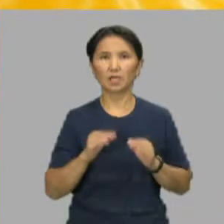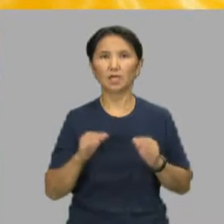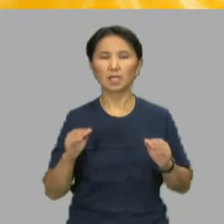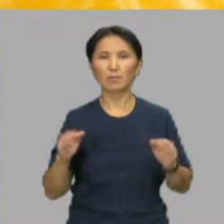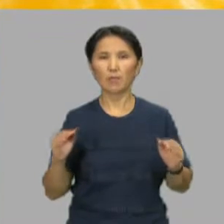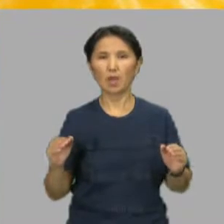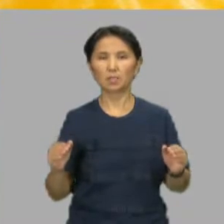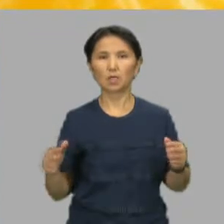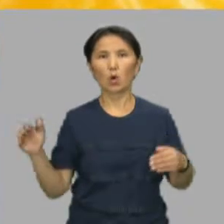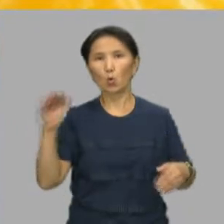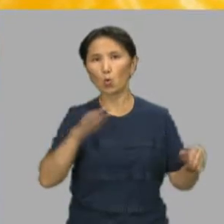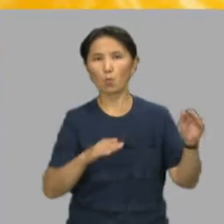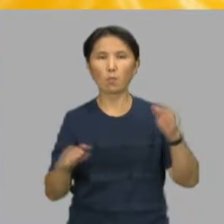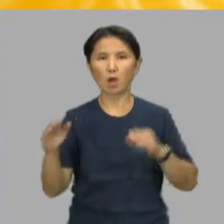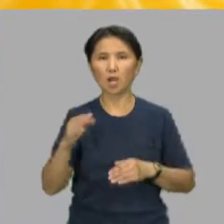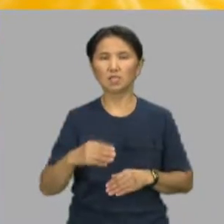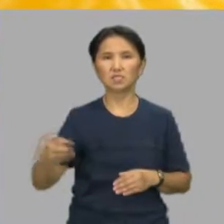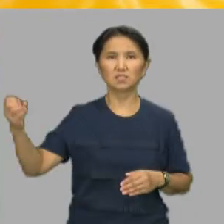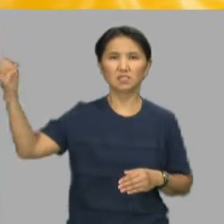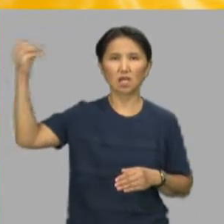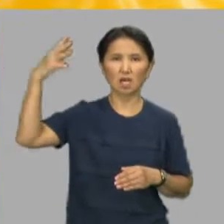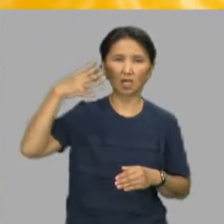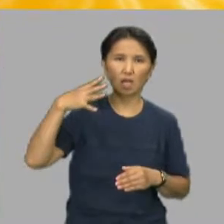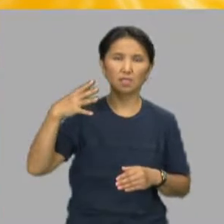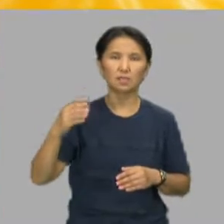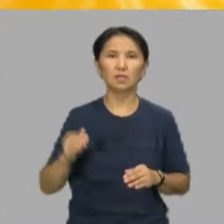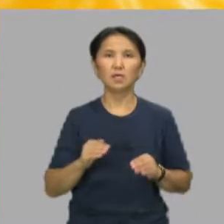Ребята купались, загорали.